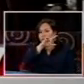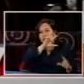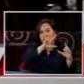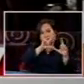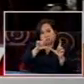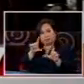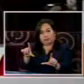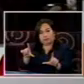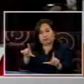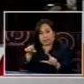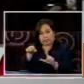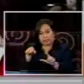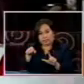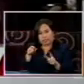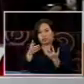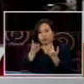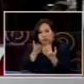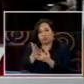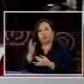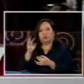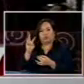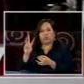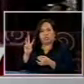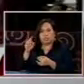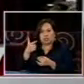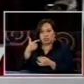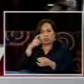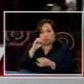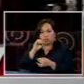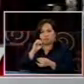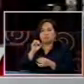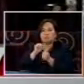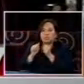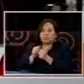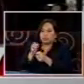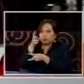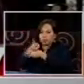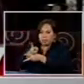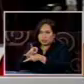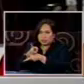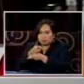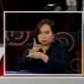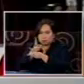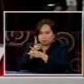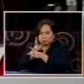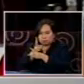sa pamamagitan ng watch list order na nagpigil sa paglisan,